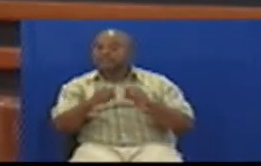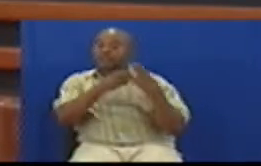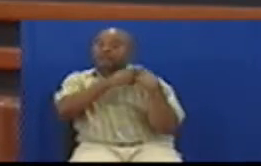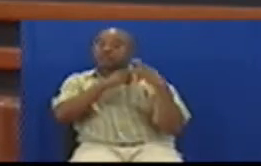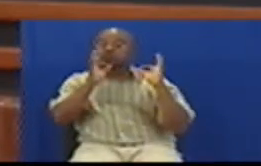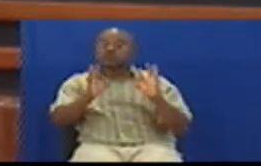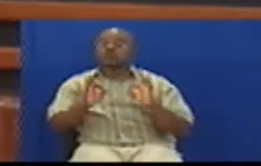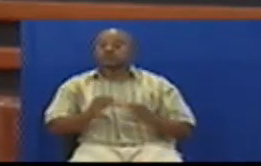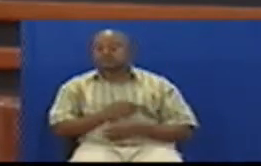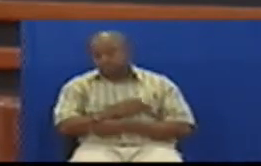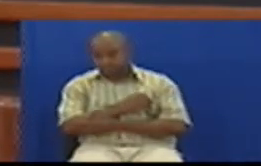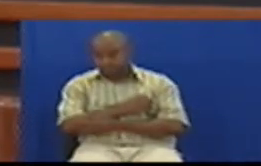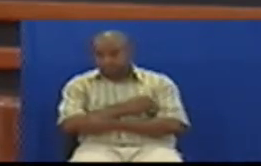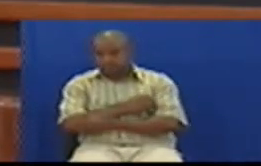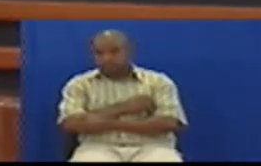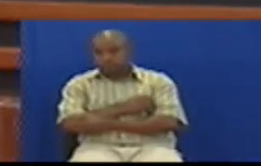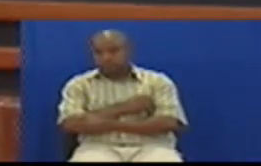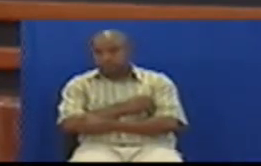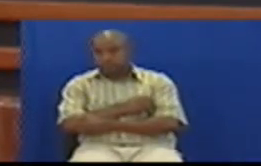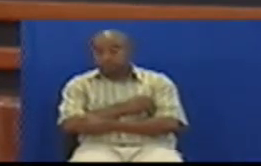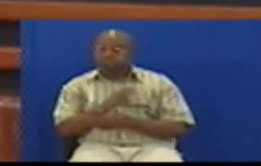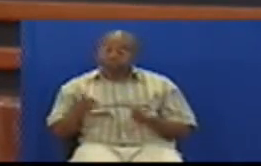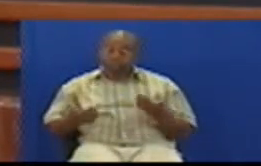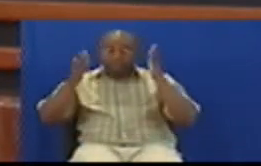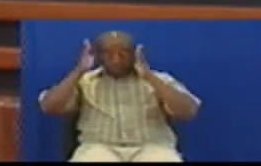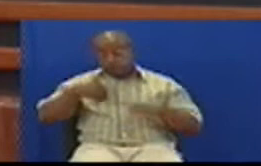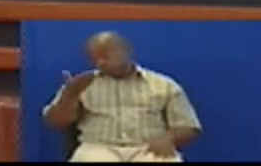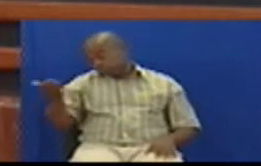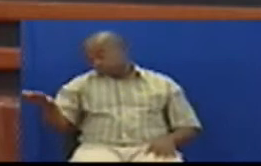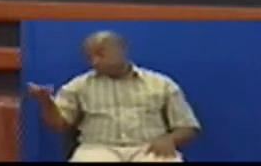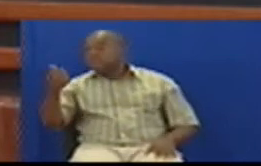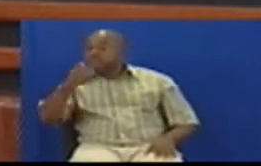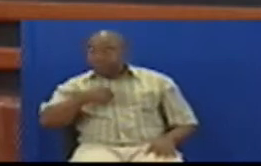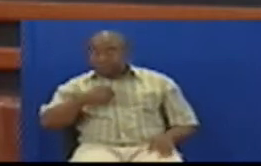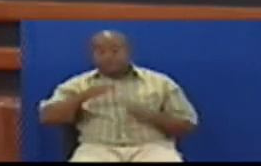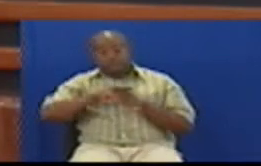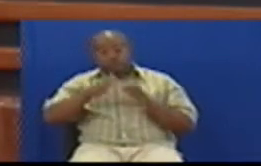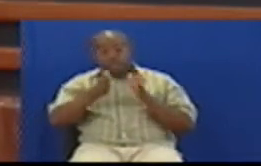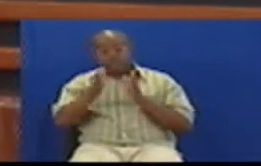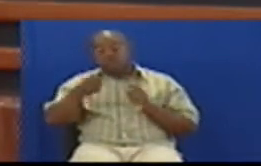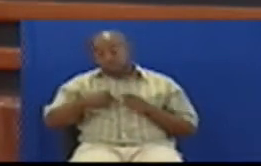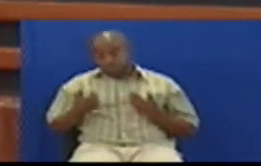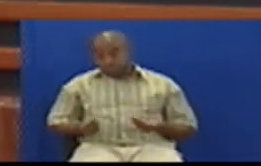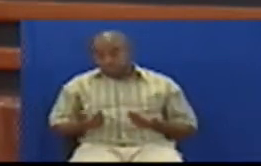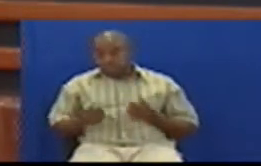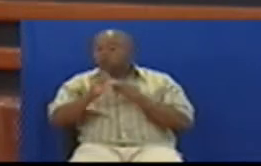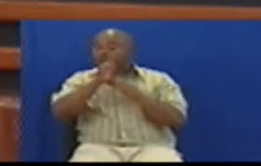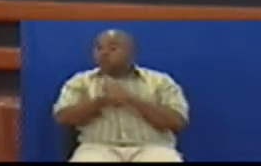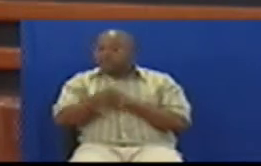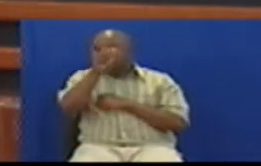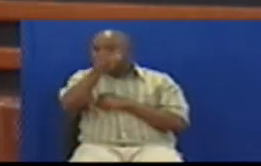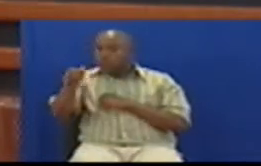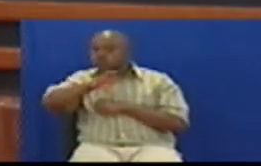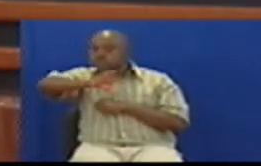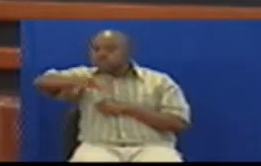mazuri kabisa. Mheshimiwa Speaker, naomba mimi nichukue nafasi kwa niaba ya wananchi wa jimbo la I.DUA kupongeza